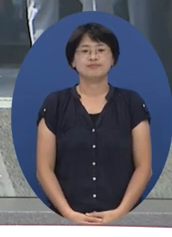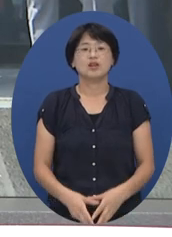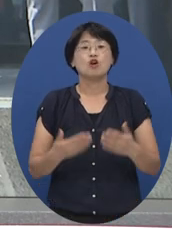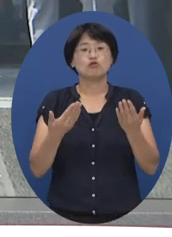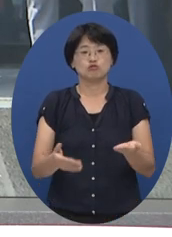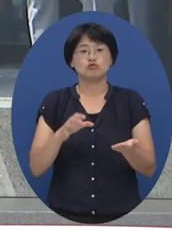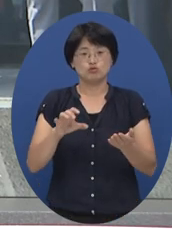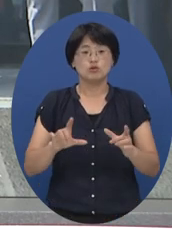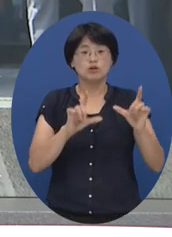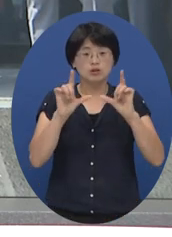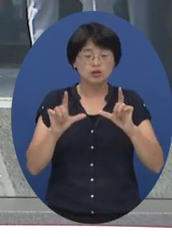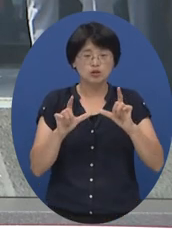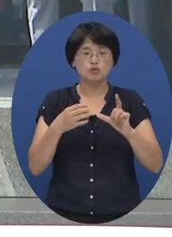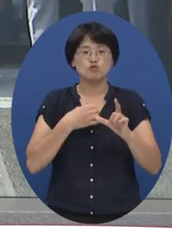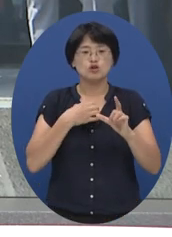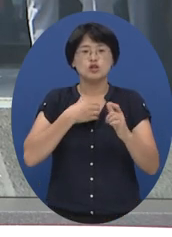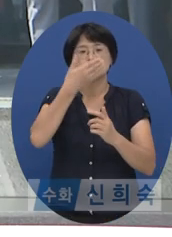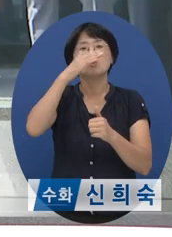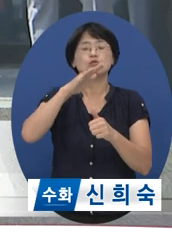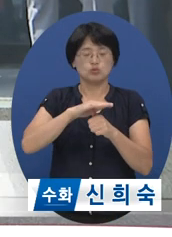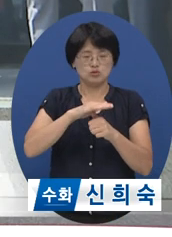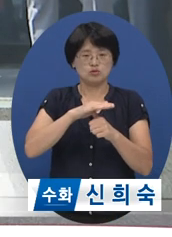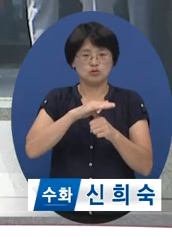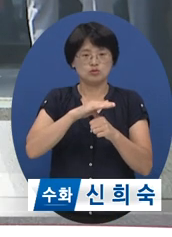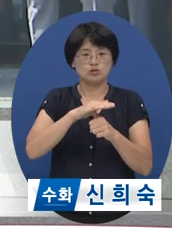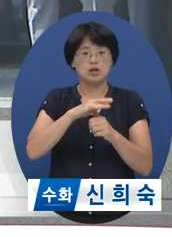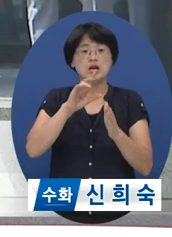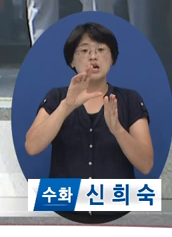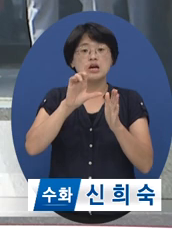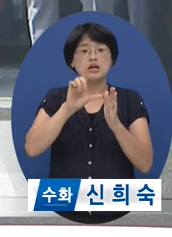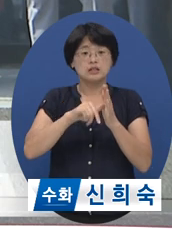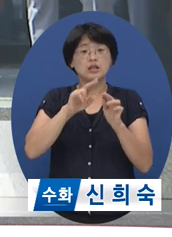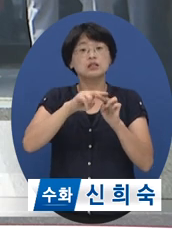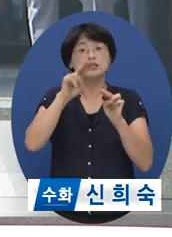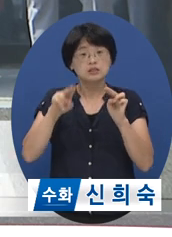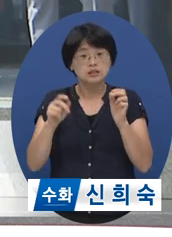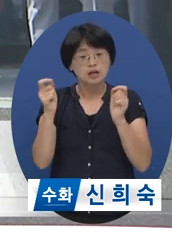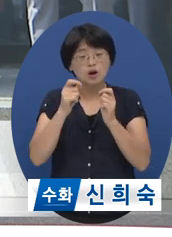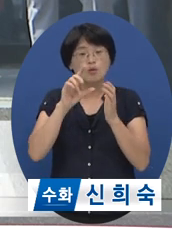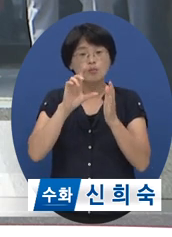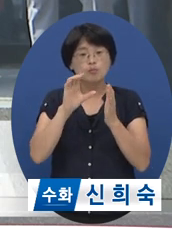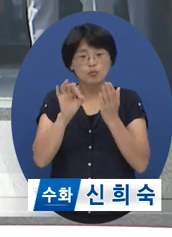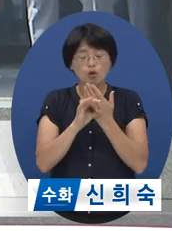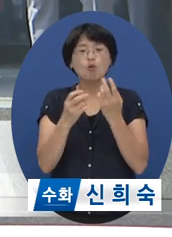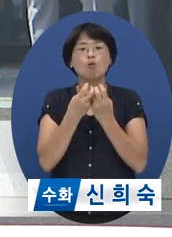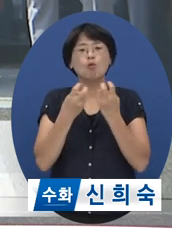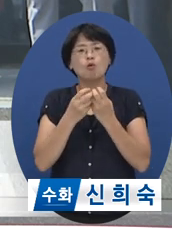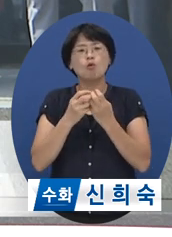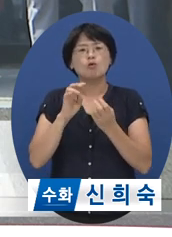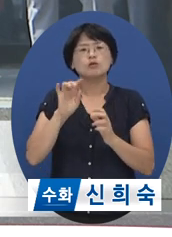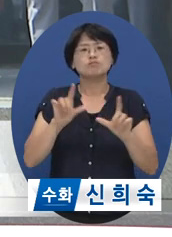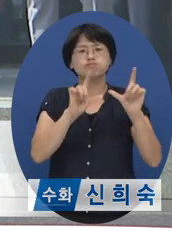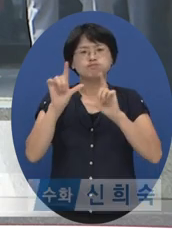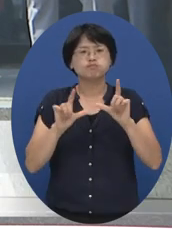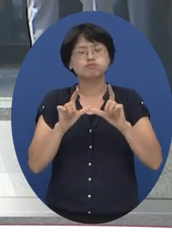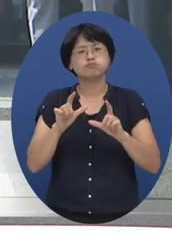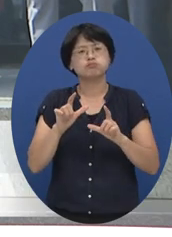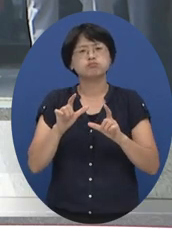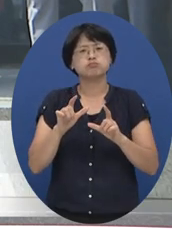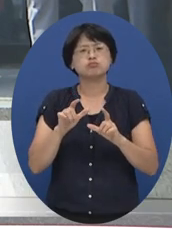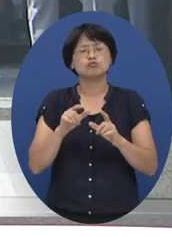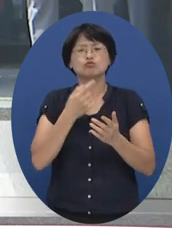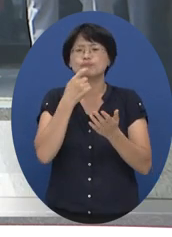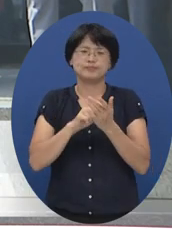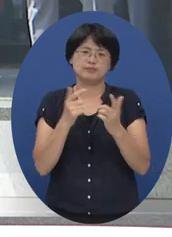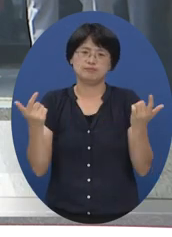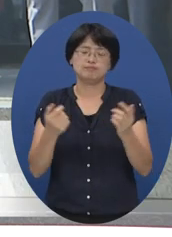쉼터에서 지내던 위기 청소년들은 퇴소할 때가 되면 어떤 일을 하고 또 어디서 살아야 하는지 막막하기만 하다는데요. 쉼터